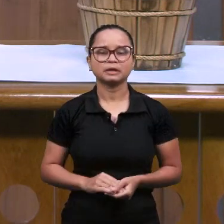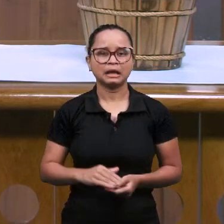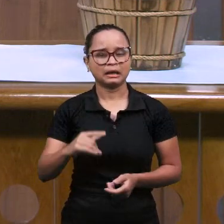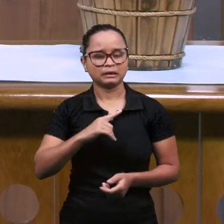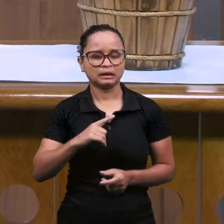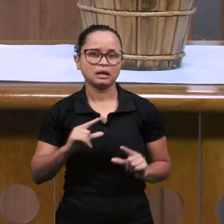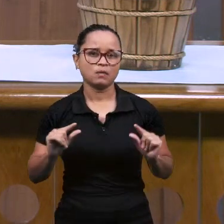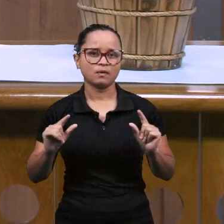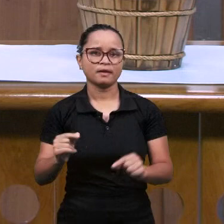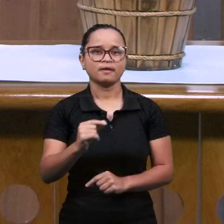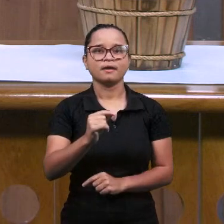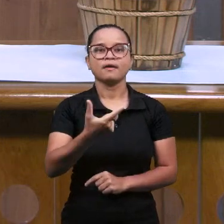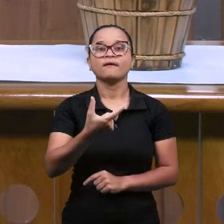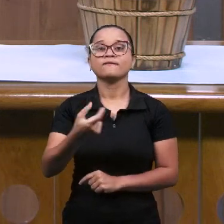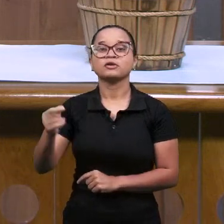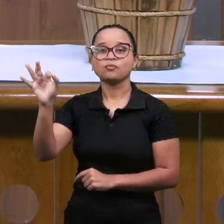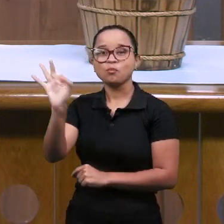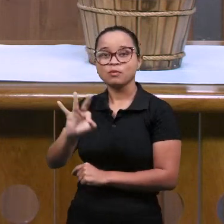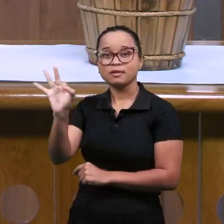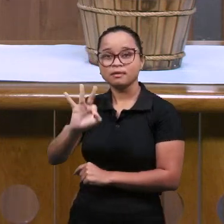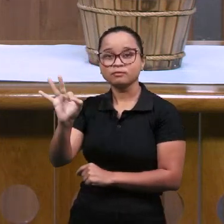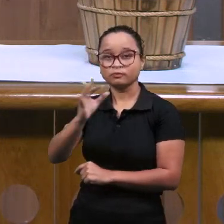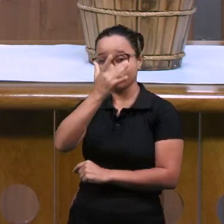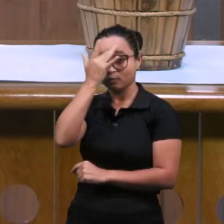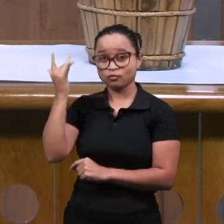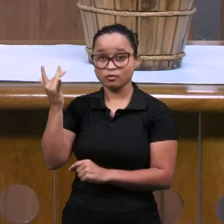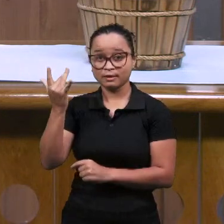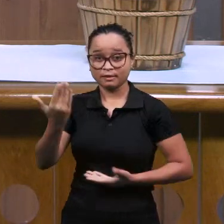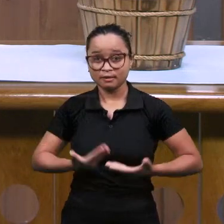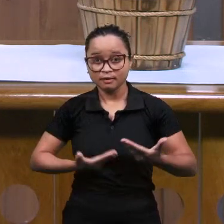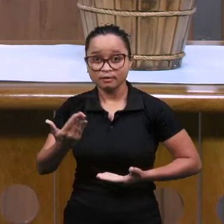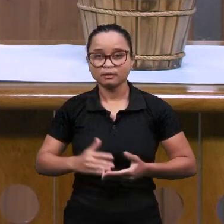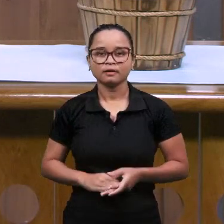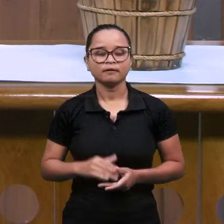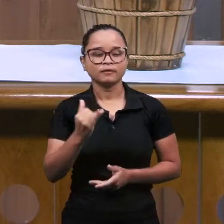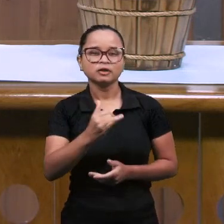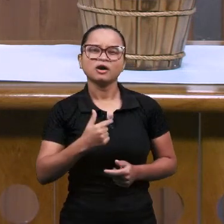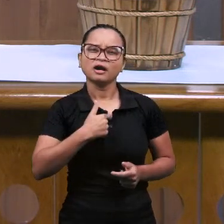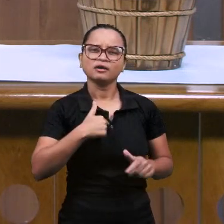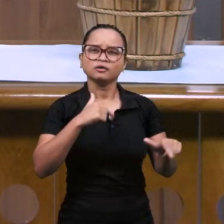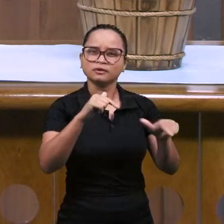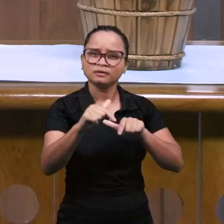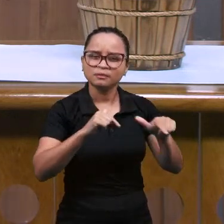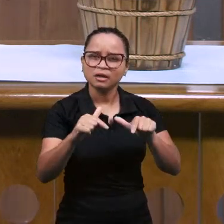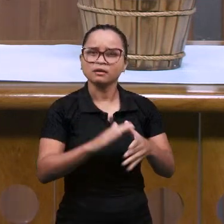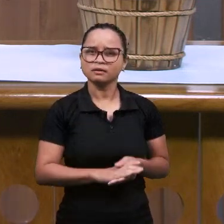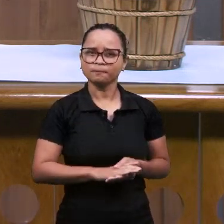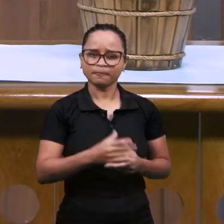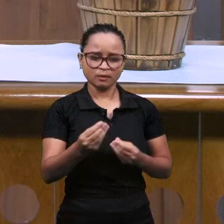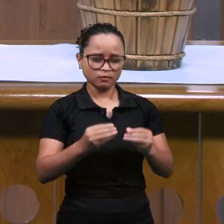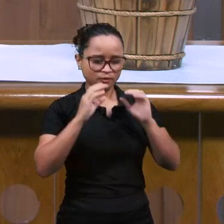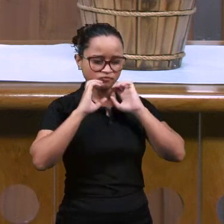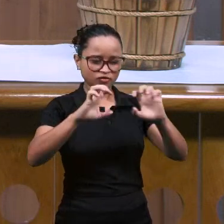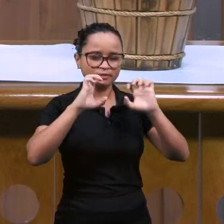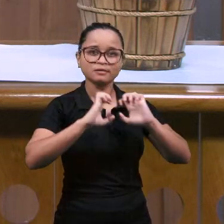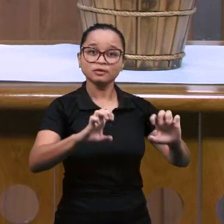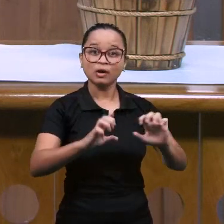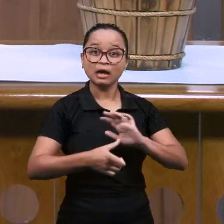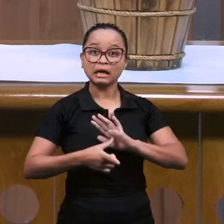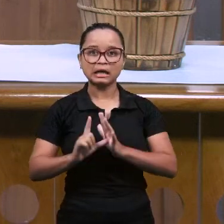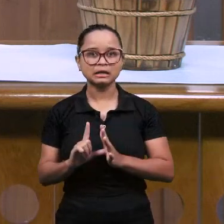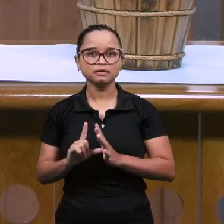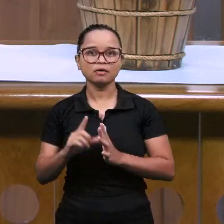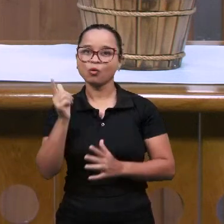20% des frères et sœurs disent, je travaille avec des personnes de ce secteur, j'évangélise. Avant, je n'avais pas la